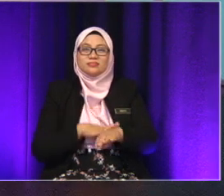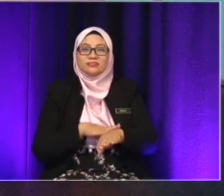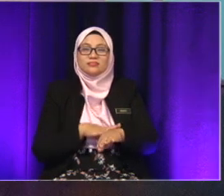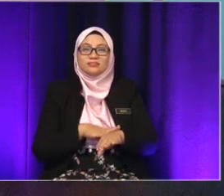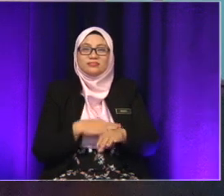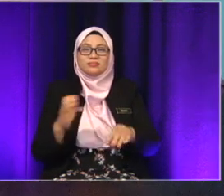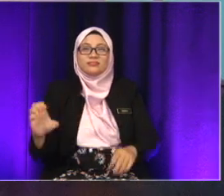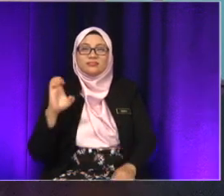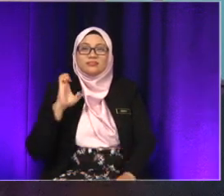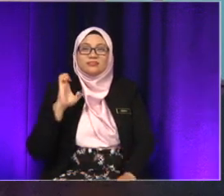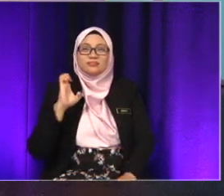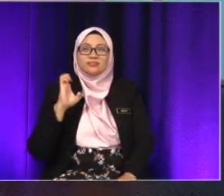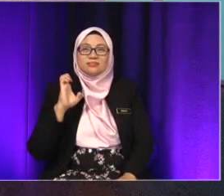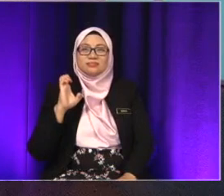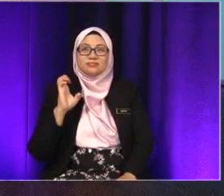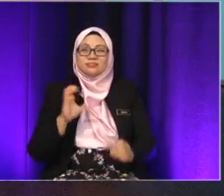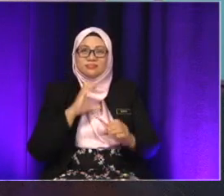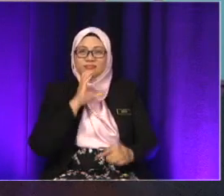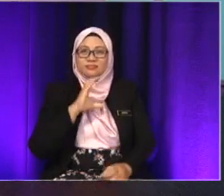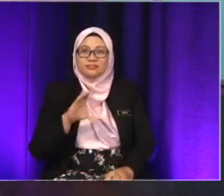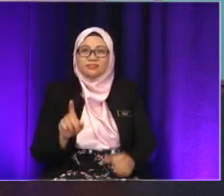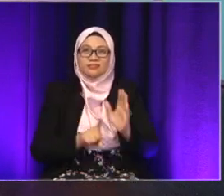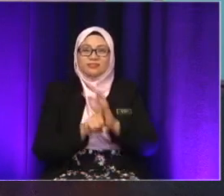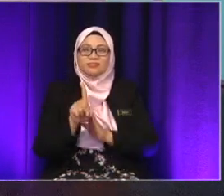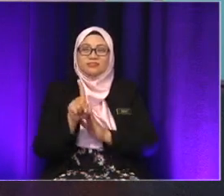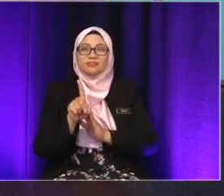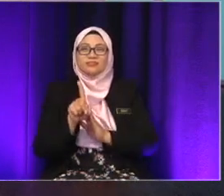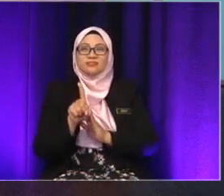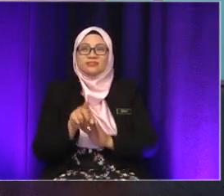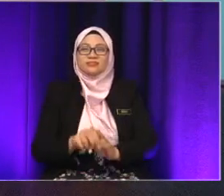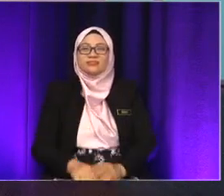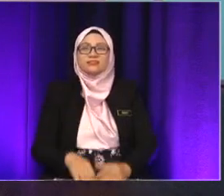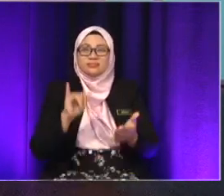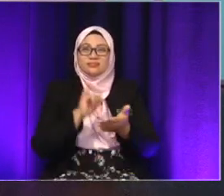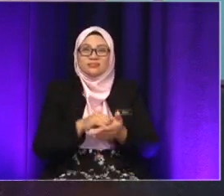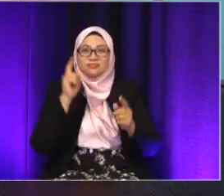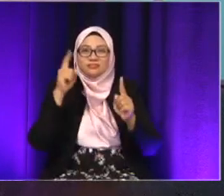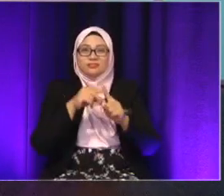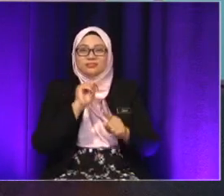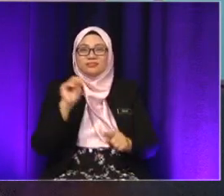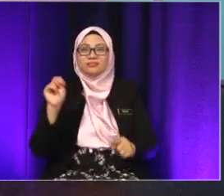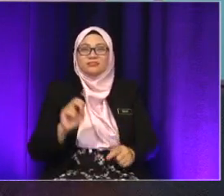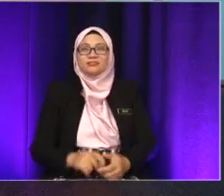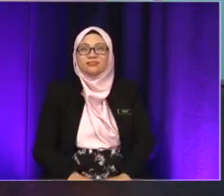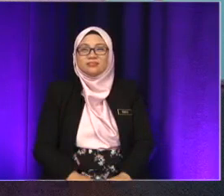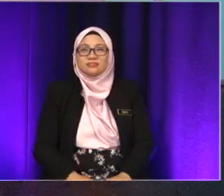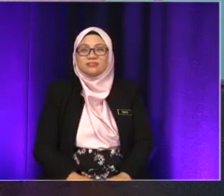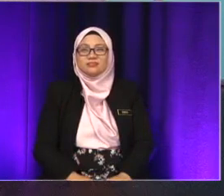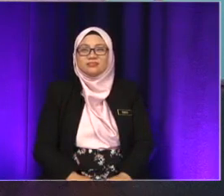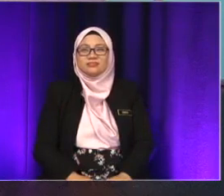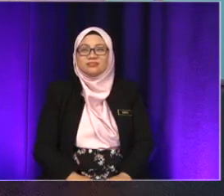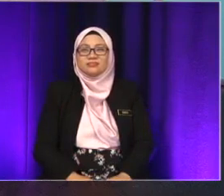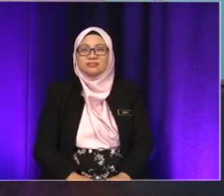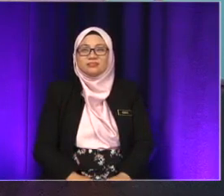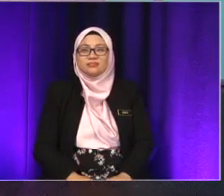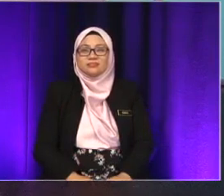tenaga cecair tinggi, cecair hidrolik tinggi. Itu tujuan je di mana pam tu. Okey. Setakat ni boleh